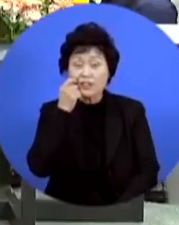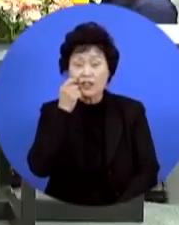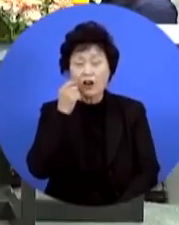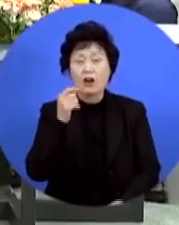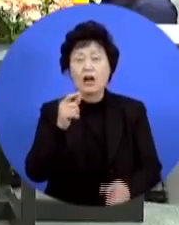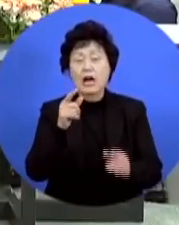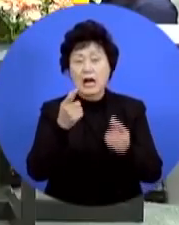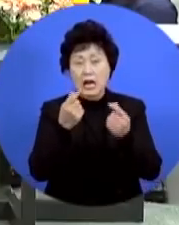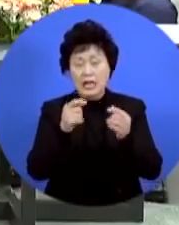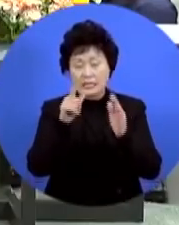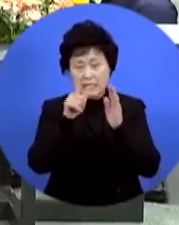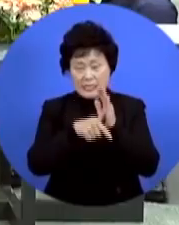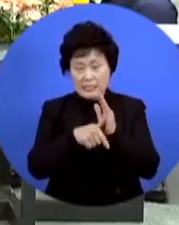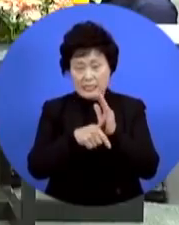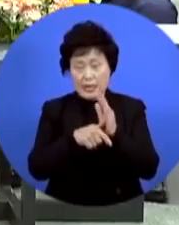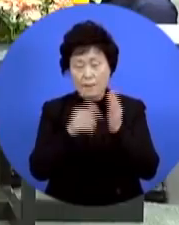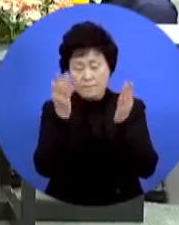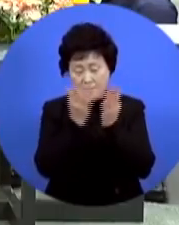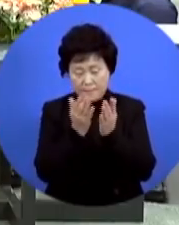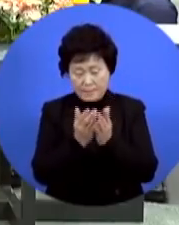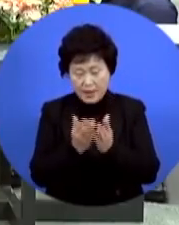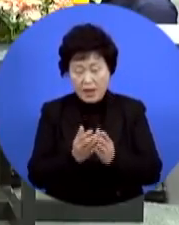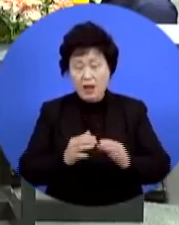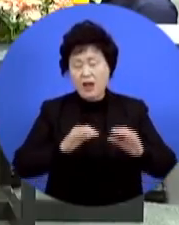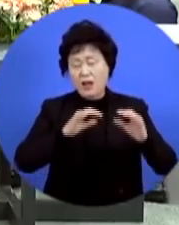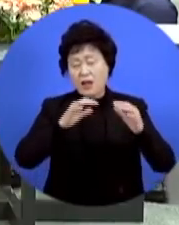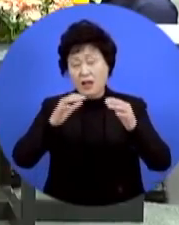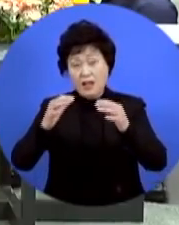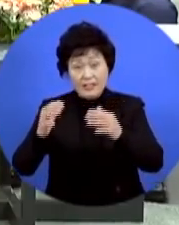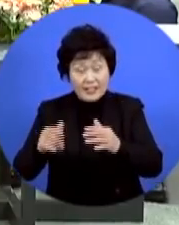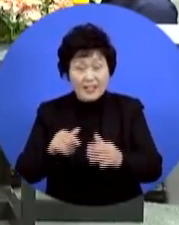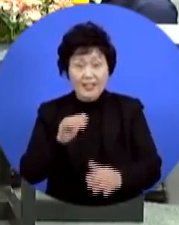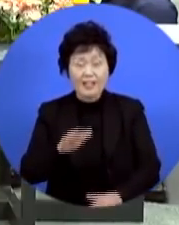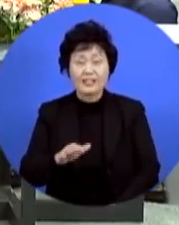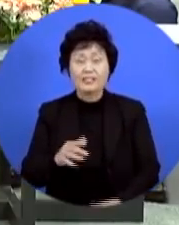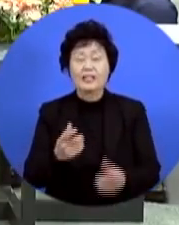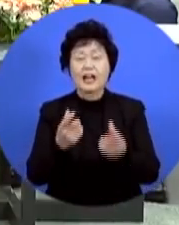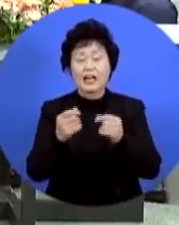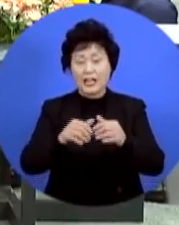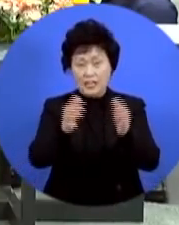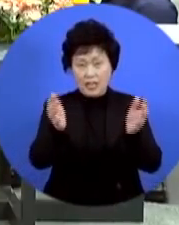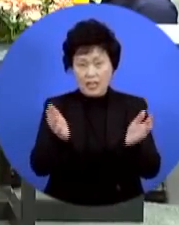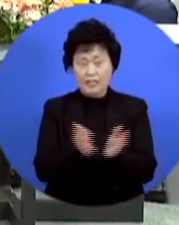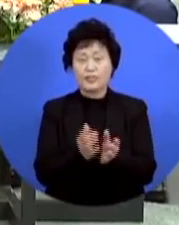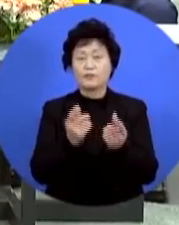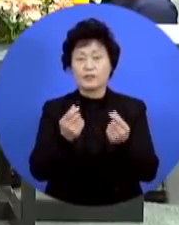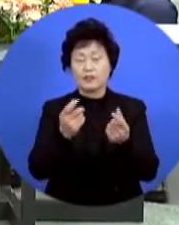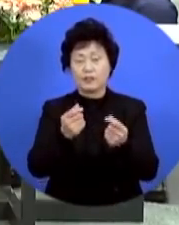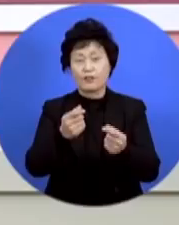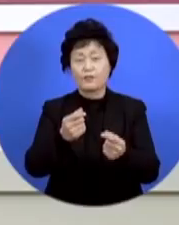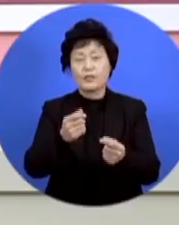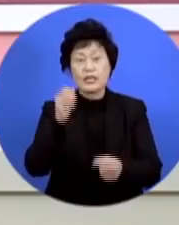전 세계에서 정말 세계가 우리의 교구처럼 돼버린. 그래가지고